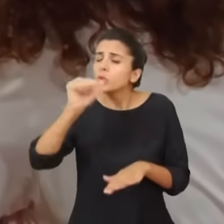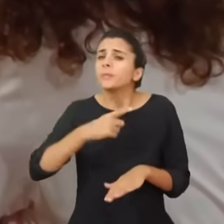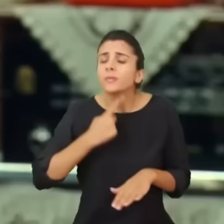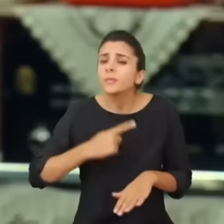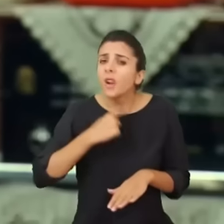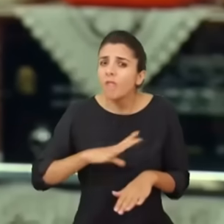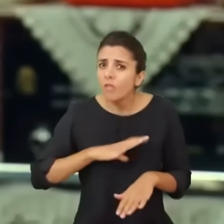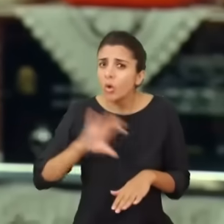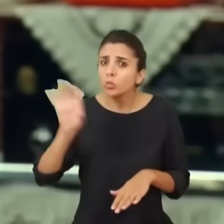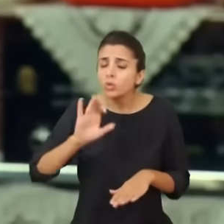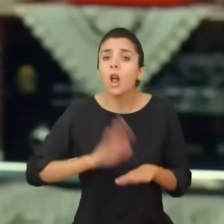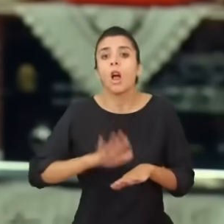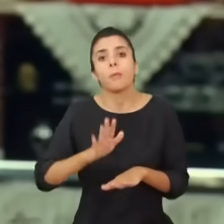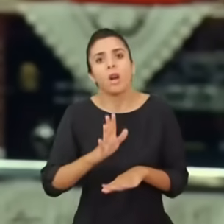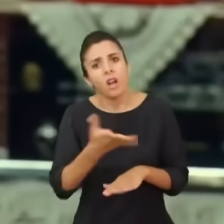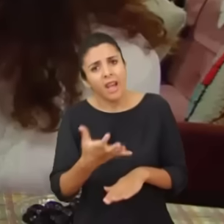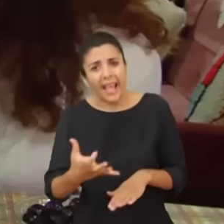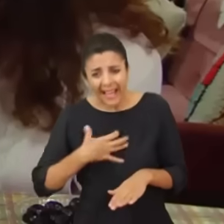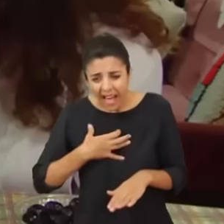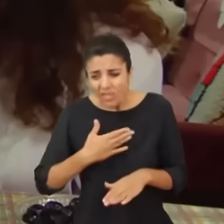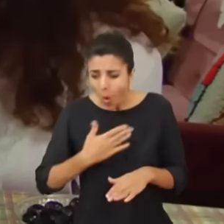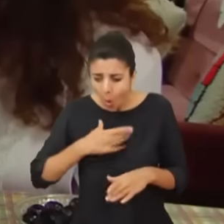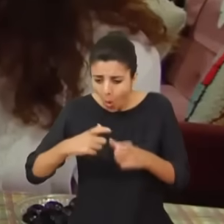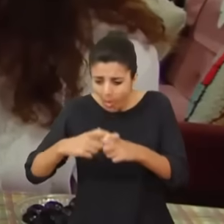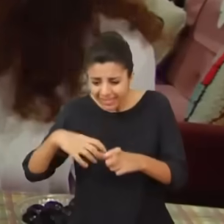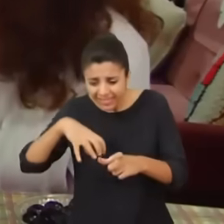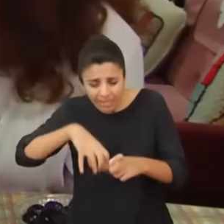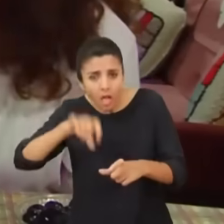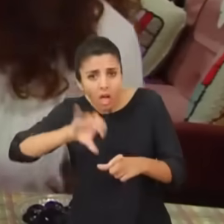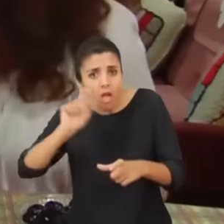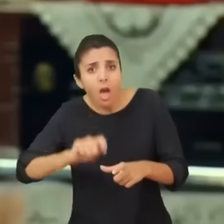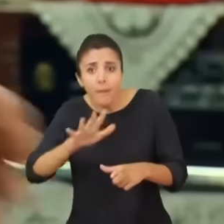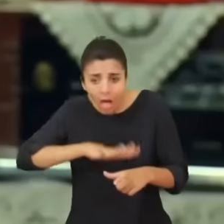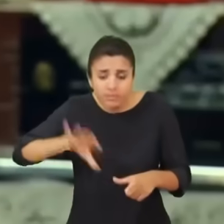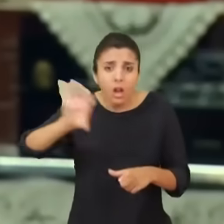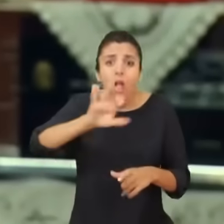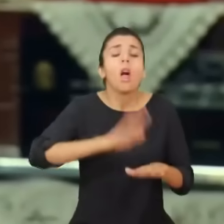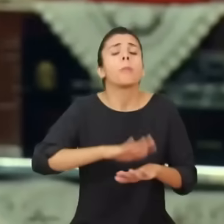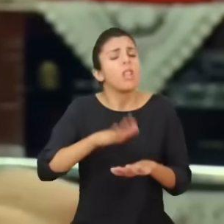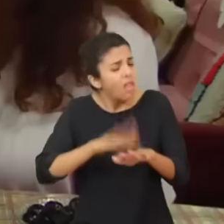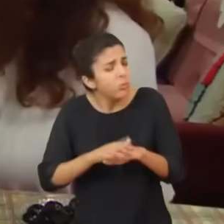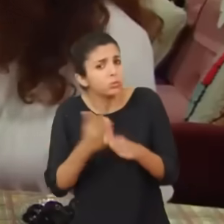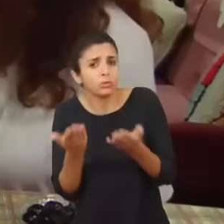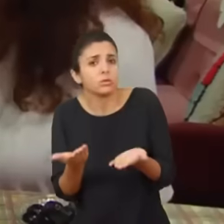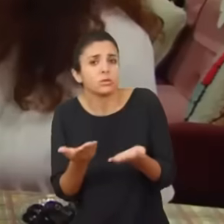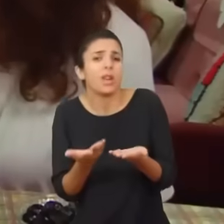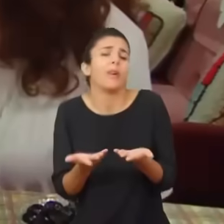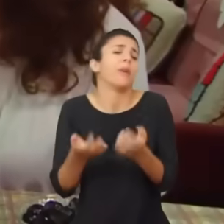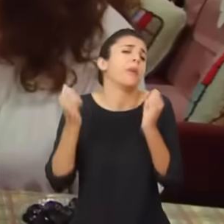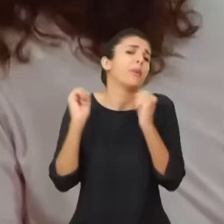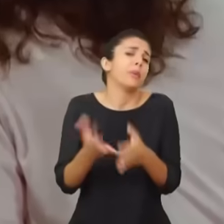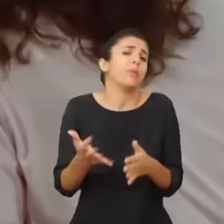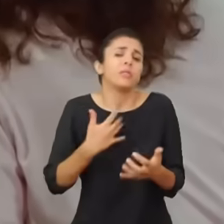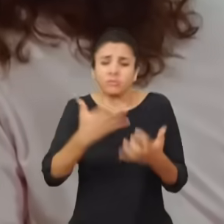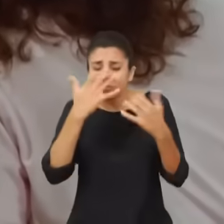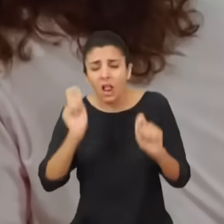Tuz. Çay kendi önüne döksene. Allah Allah ya, ne var Nazlı? Al işte sana da bekle. Ne yapıyorsun ya? Hani kıtırı döküyorum ben. Allah Allah, zarar